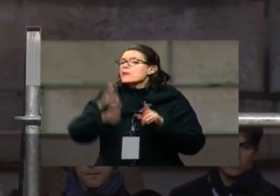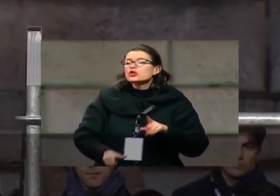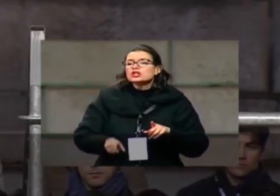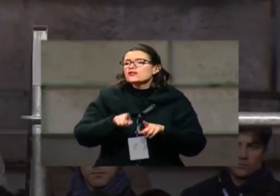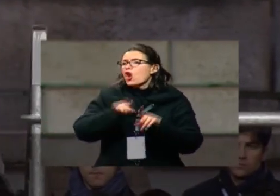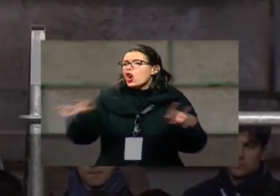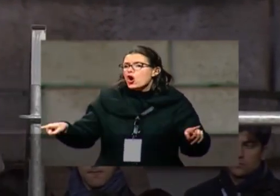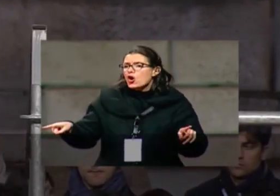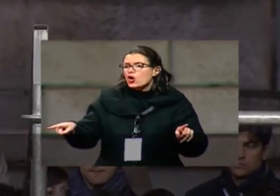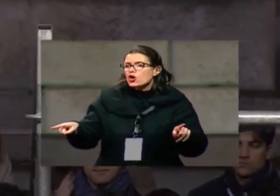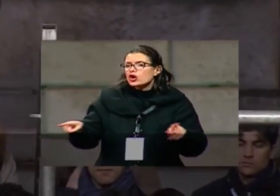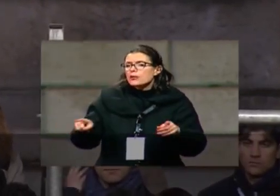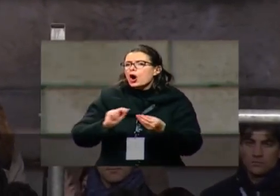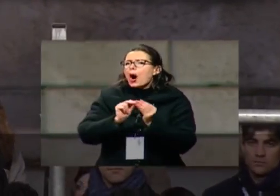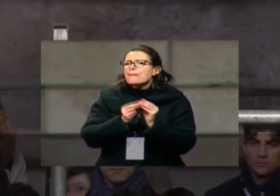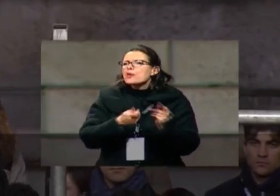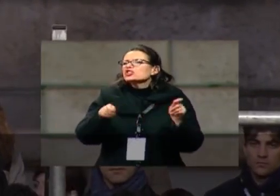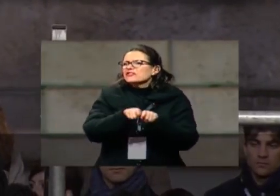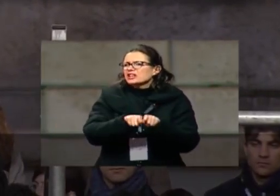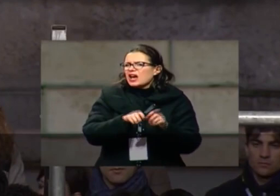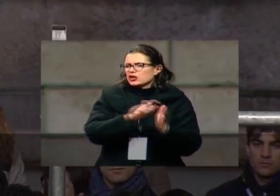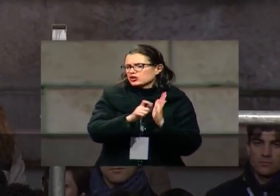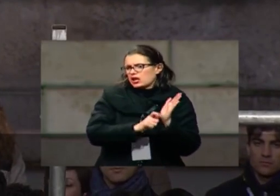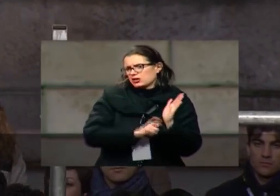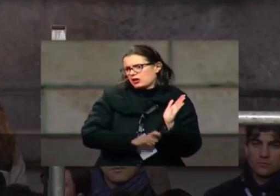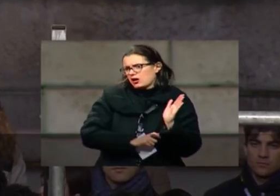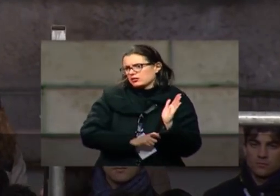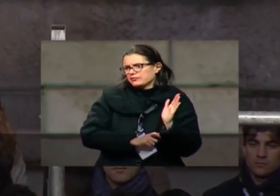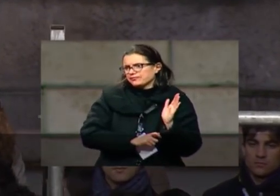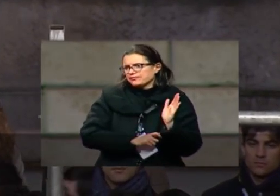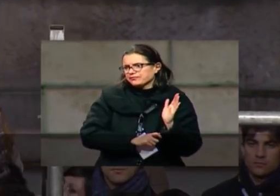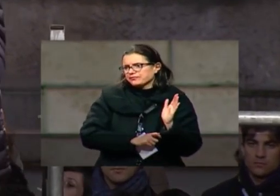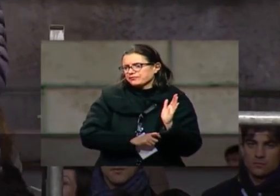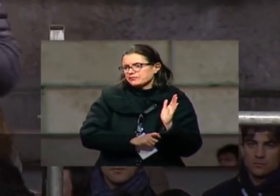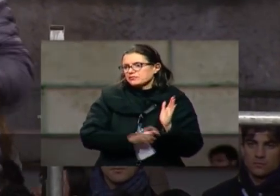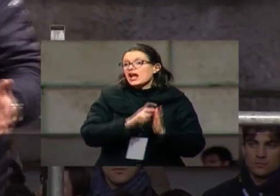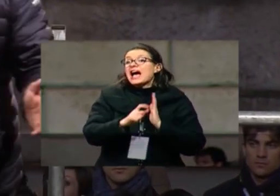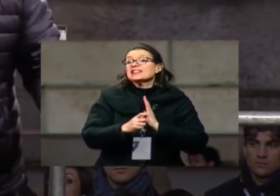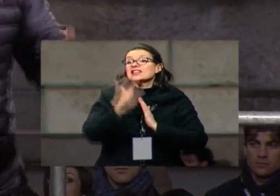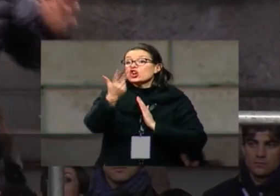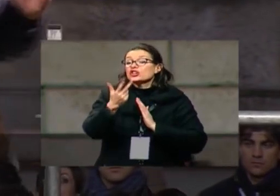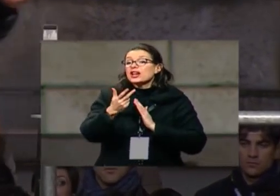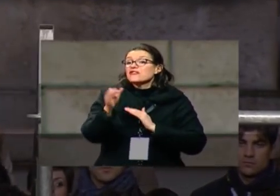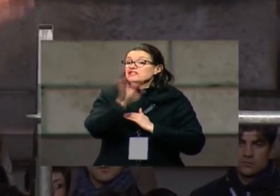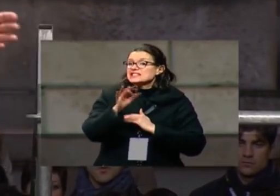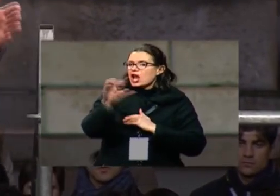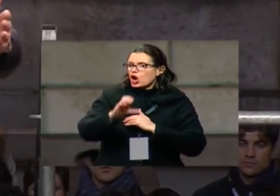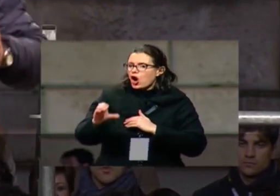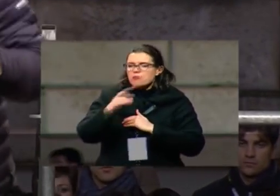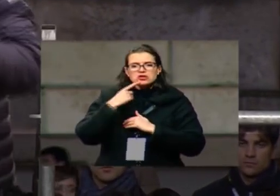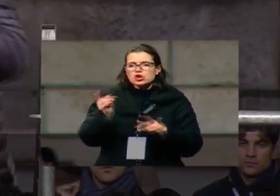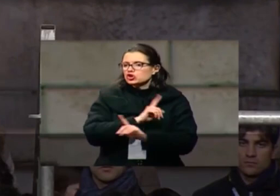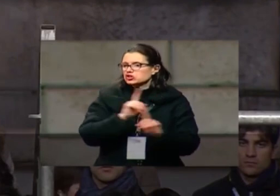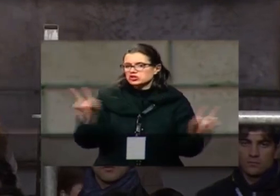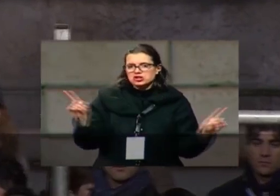hanno modificato dei trattati articolo 3 del Fiscal Compact non dice non dice che dobbiamo